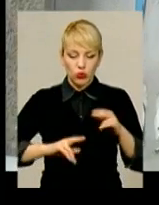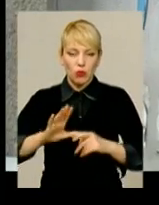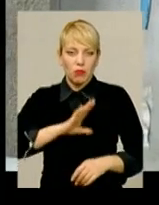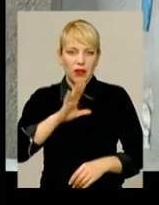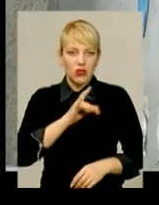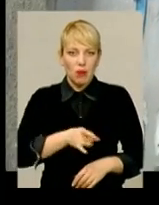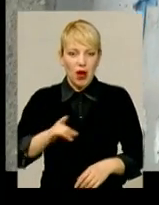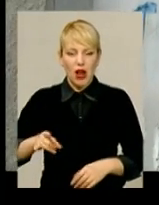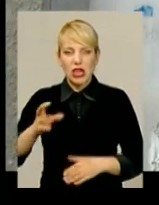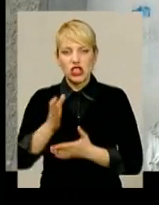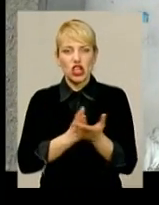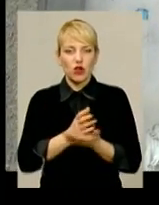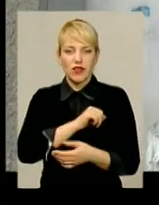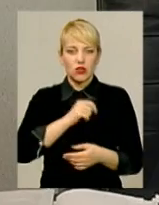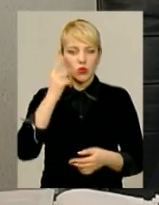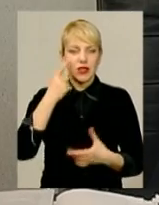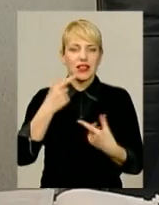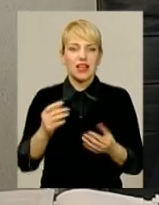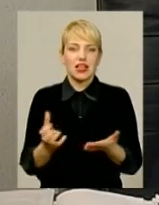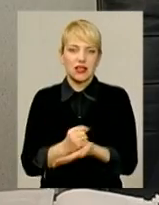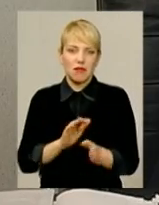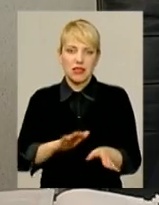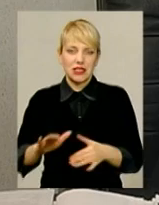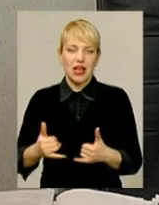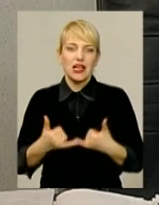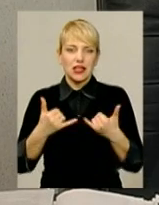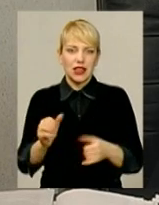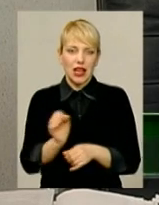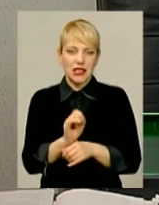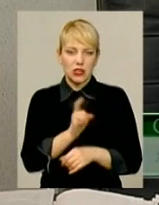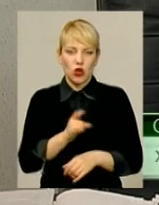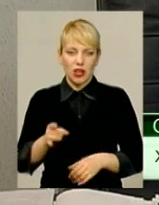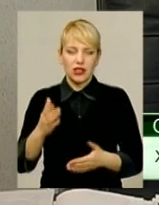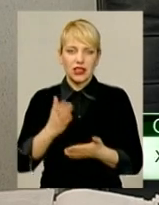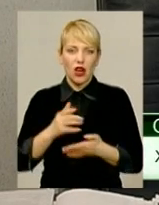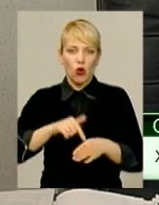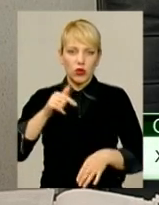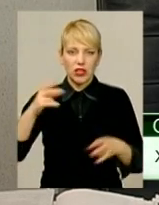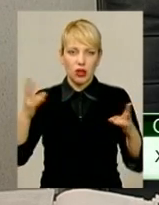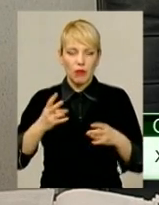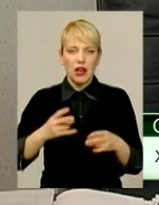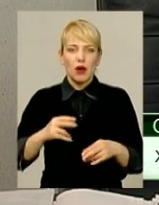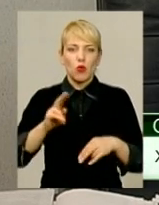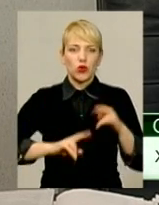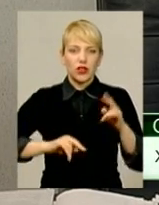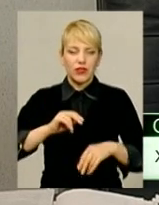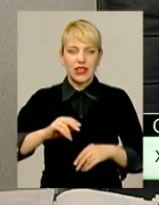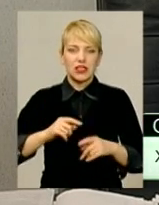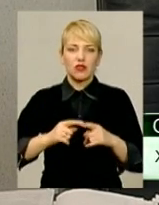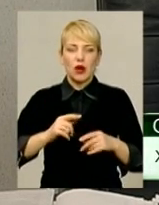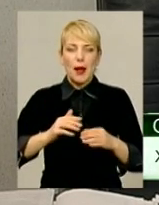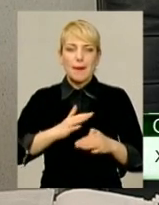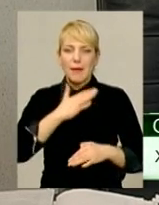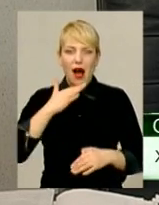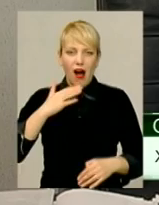де ще знайти місця для стоянок. Є гостра необхідність в будівництві багаторівневих критих парковок. Як одне з